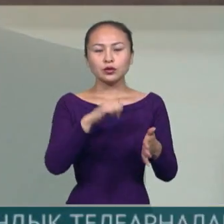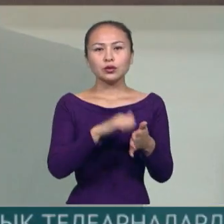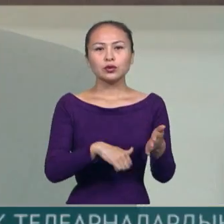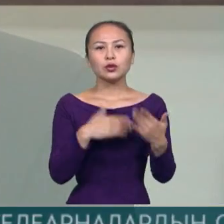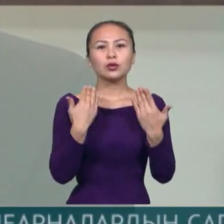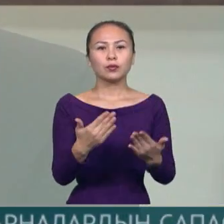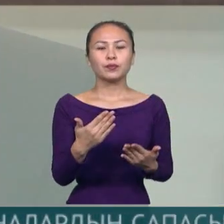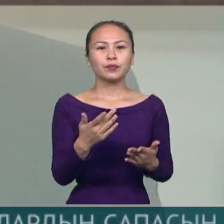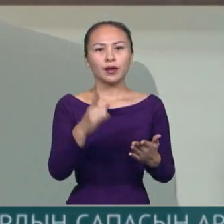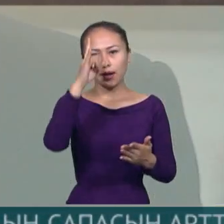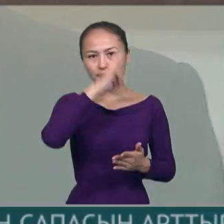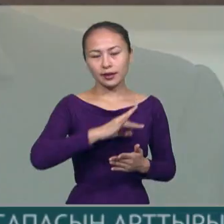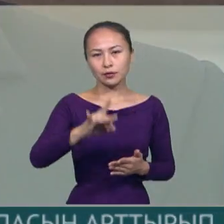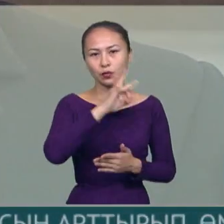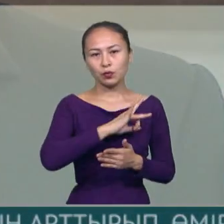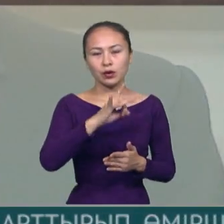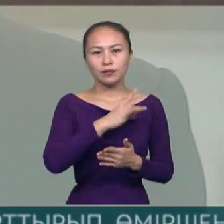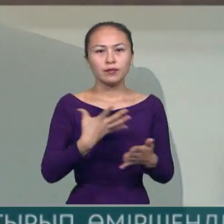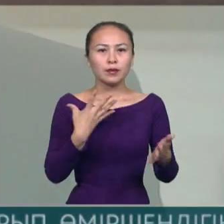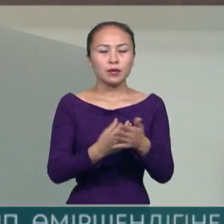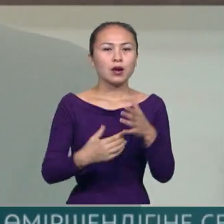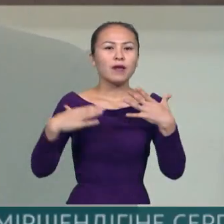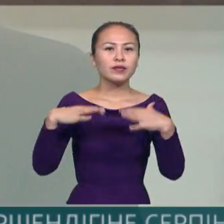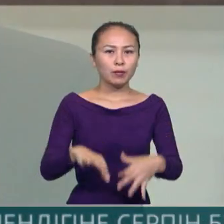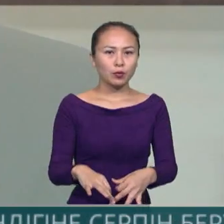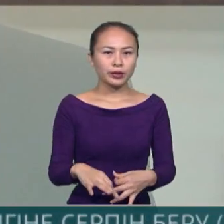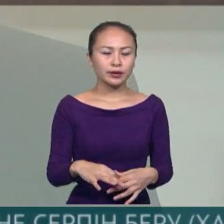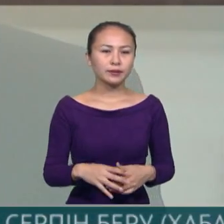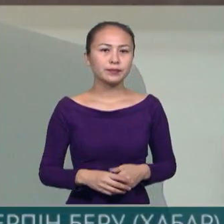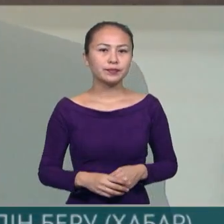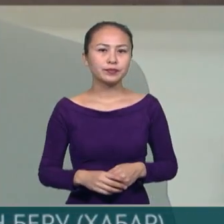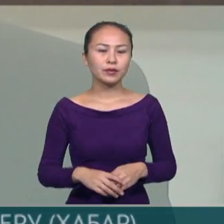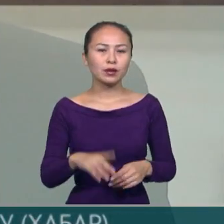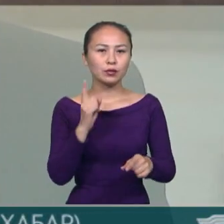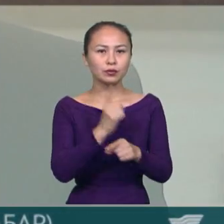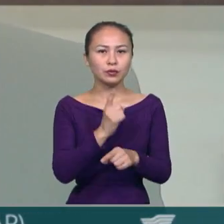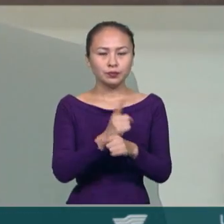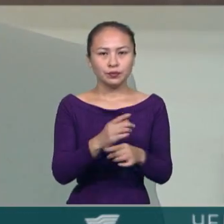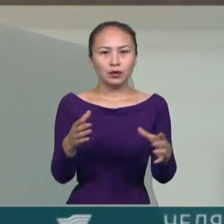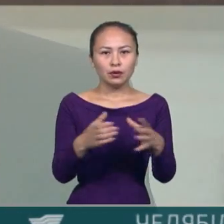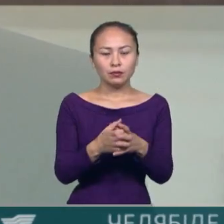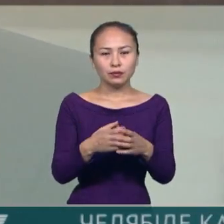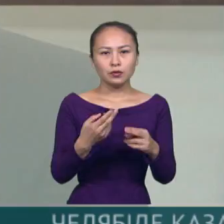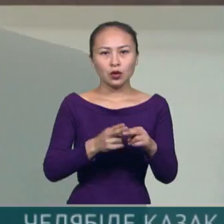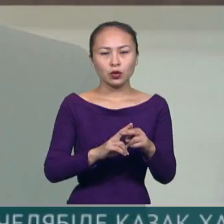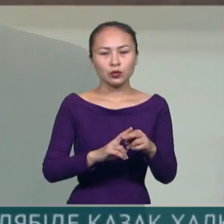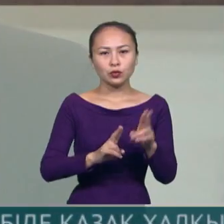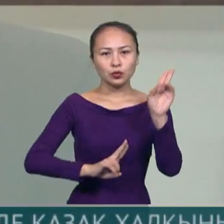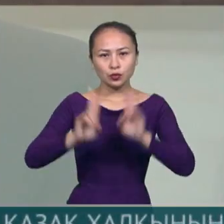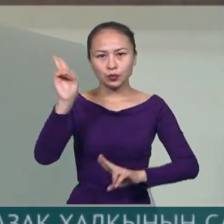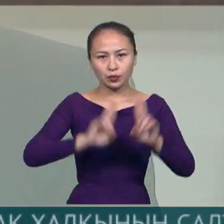бұл Қазақстан Республикасының автомобильдер жолдары мен жүрігі арналған автокөлік құралдарының